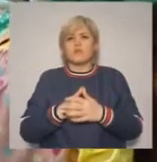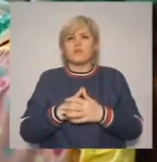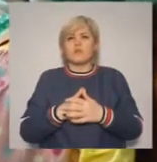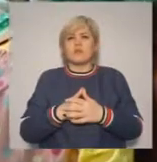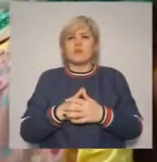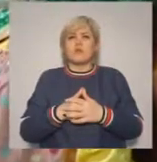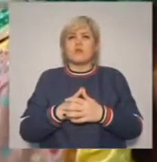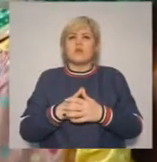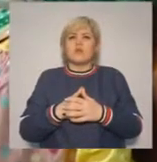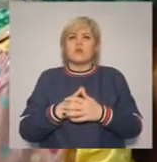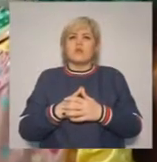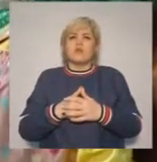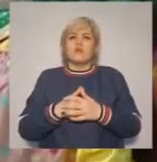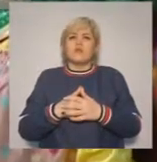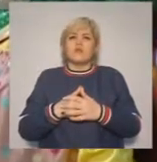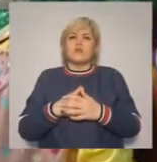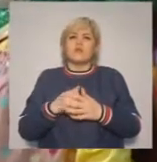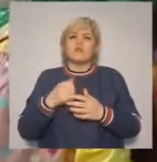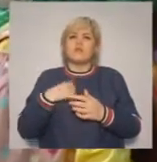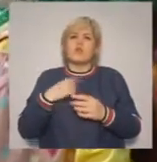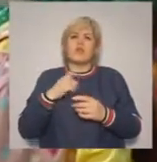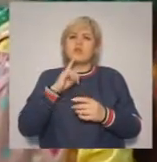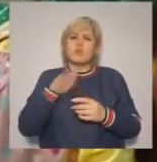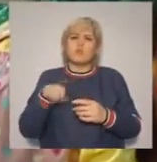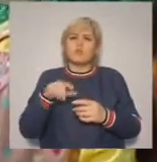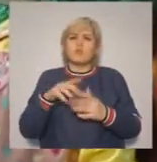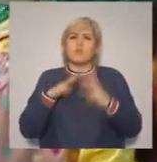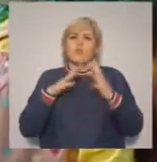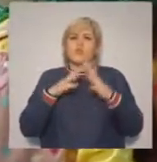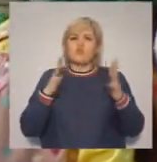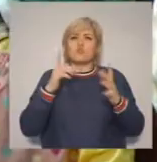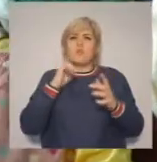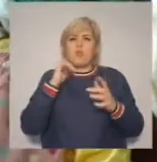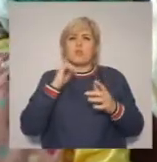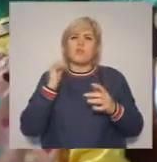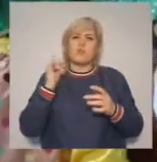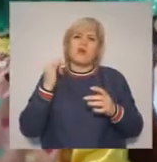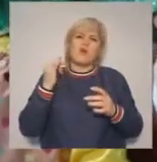я не буду больше, молодей.